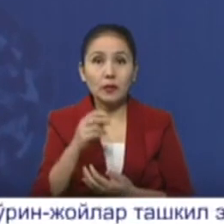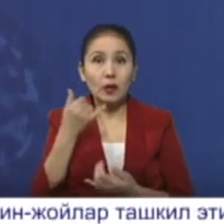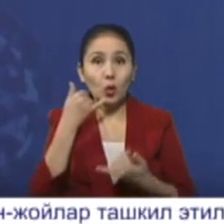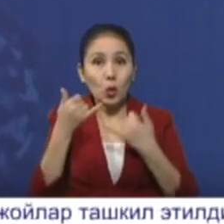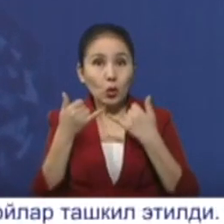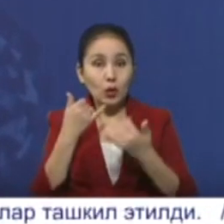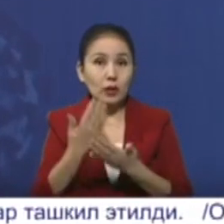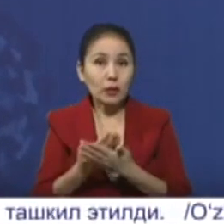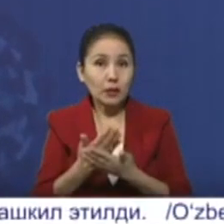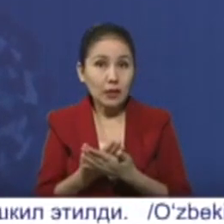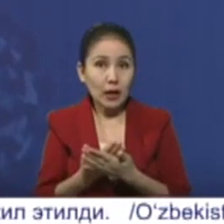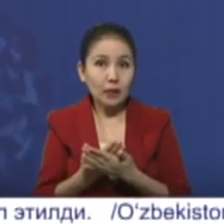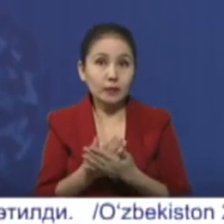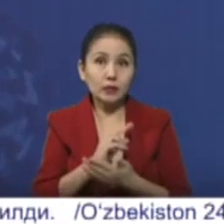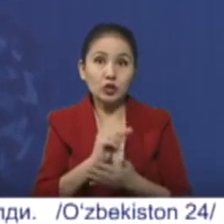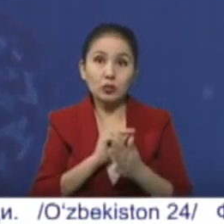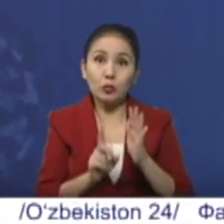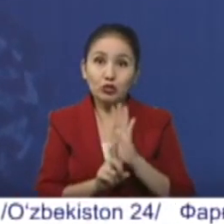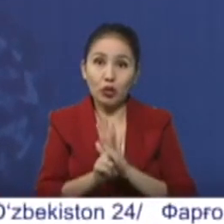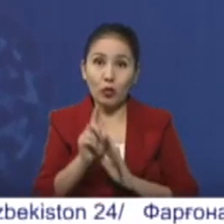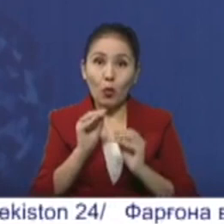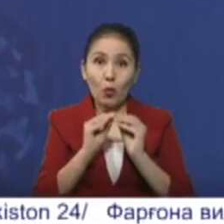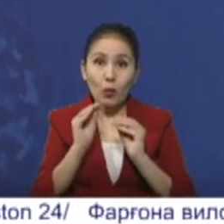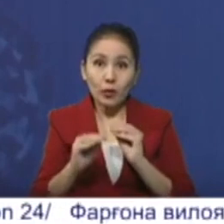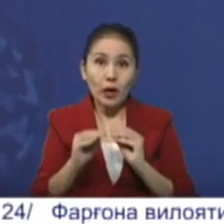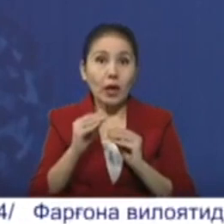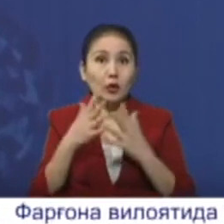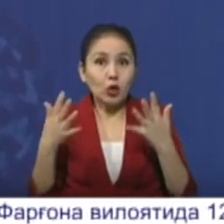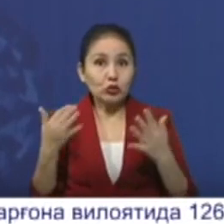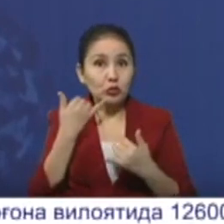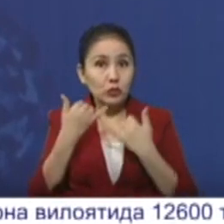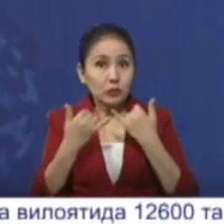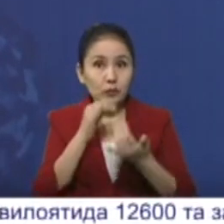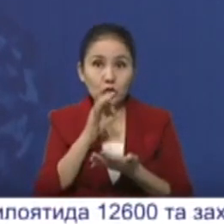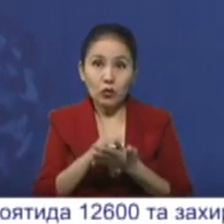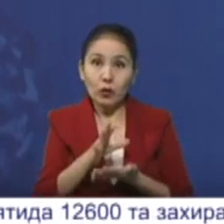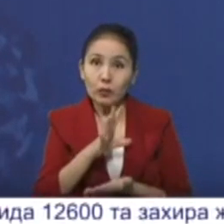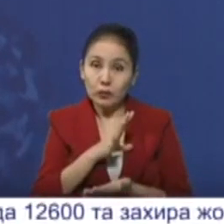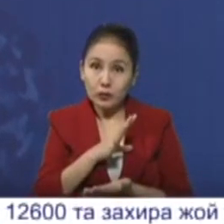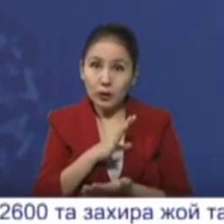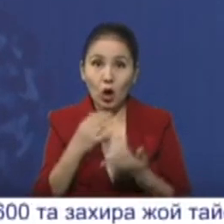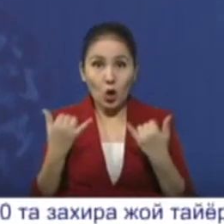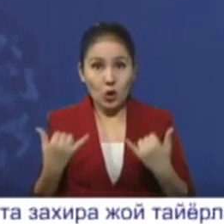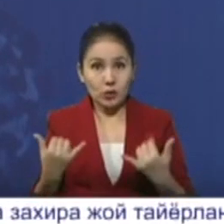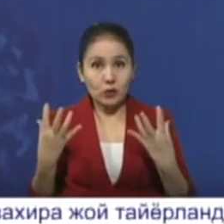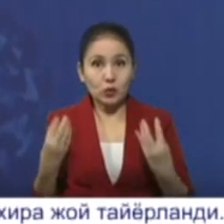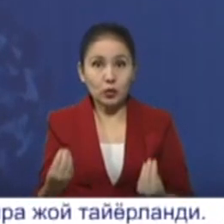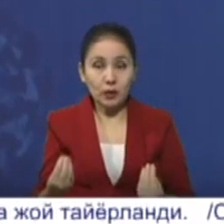Qo'ng'iroqlarda masalan ish boshlaganimizda 10 mingdan oshiq qo'ng'iroqlar murojaatlarga javob berayotgan bo'lsak, hozirgi